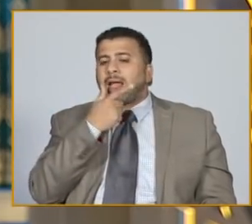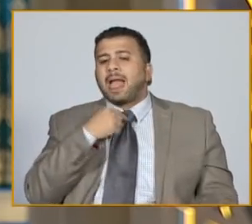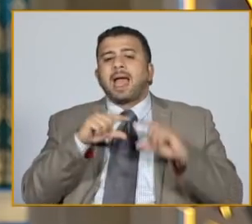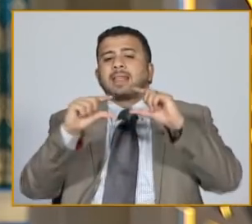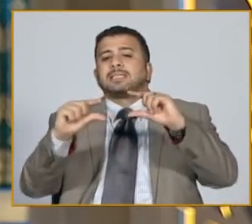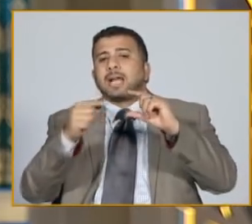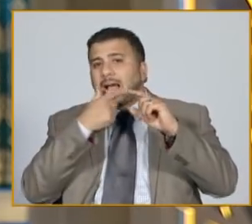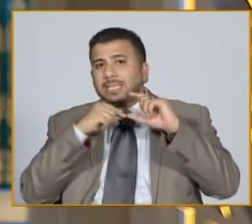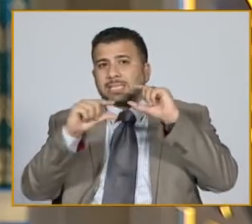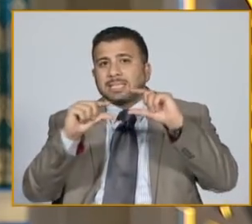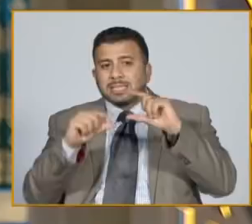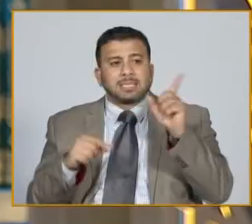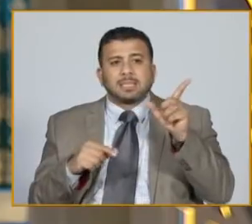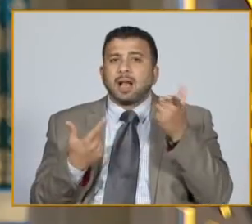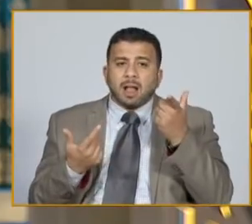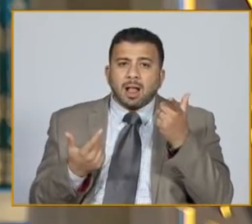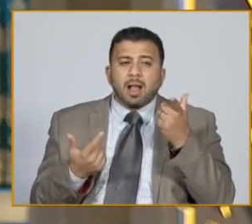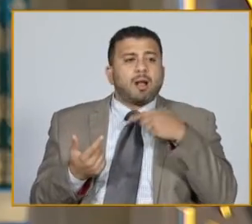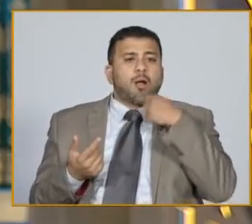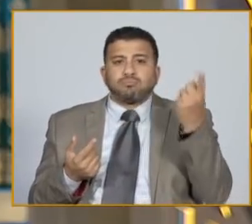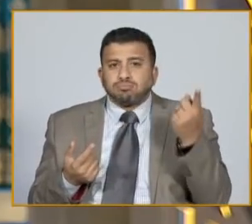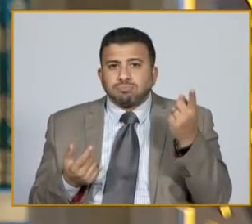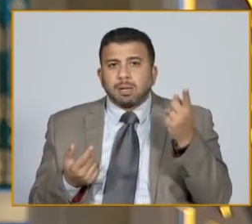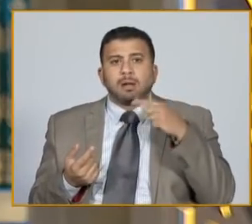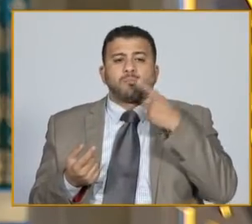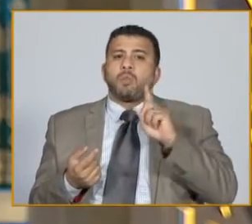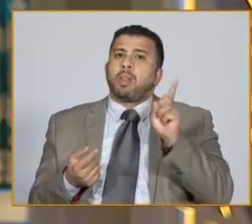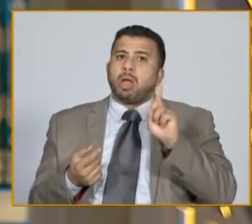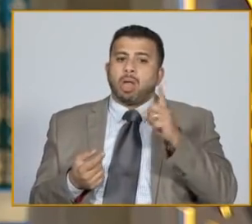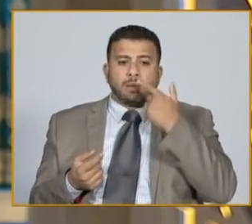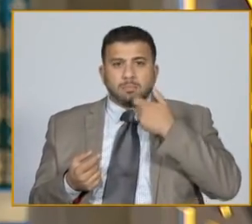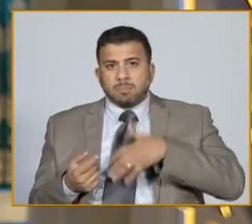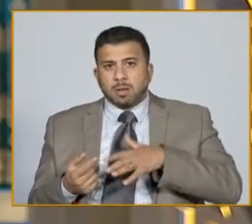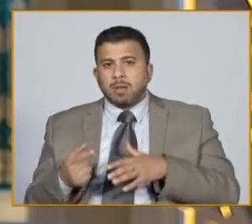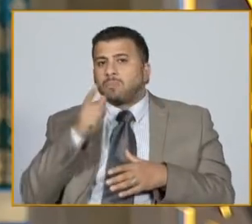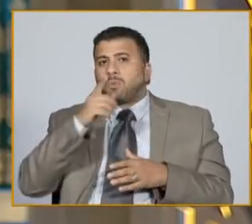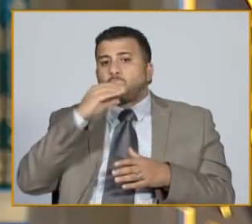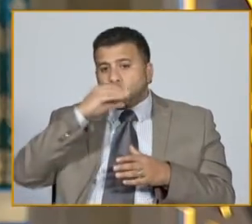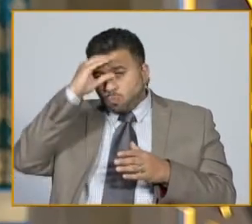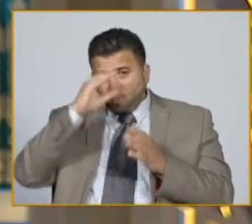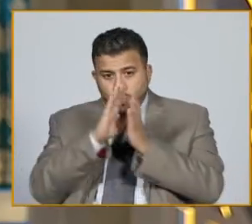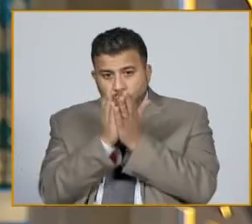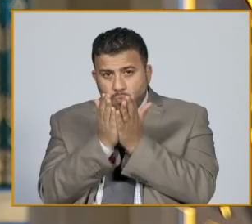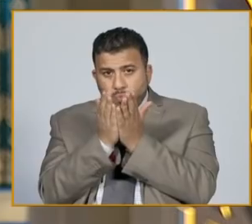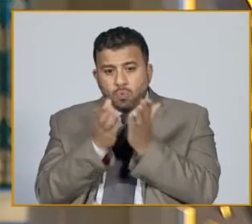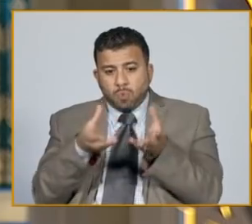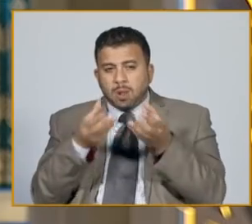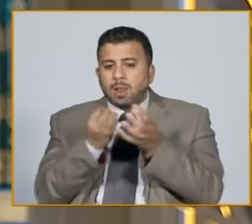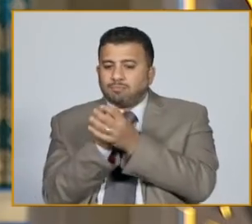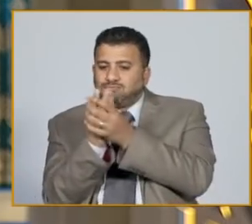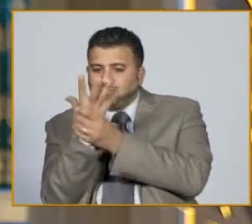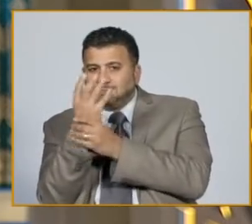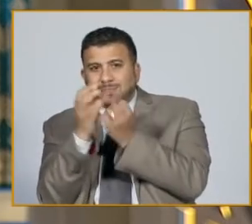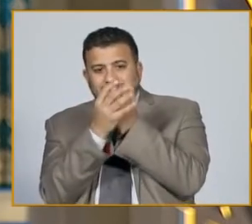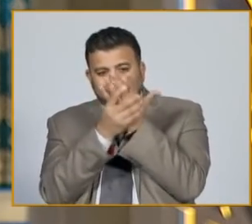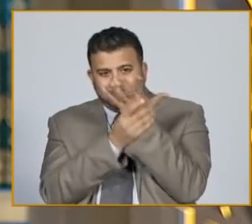ردوا عليهم قالوا حديث ضعيفة هذه غير صحيحة. من أهل العلم من منع مس المرأة للمصحف إلا بحائل تلبس قفازين